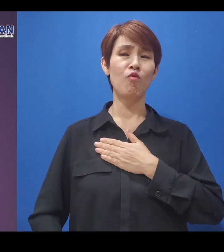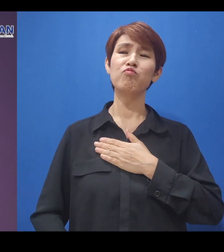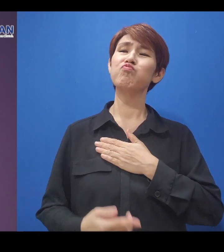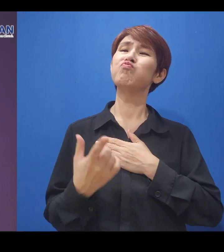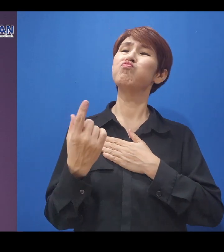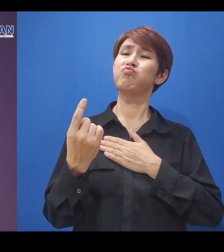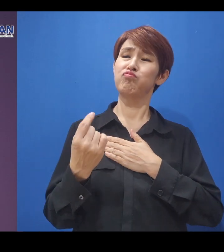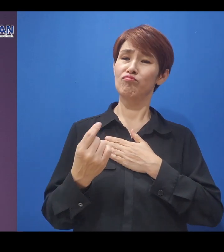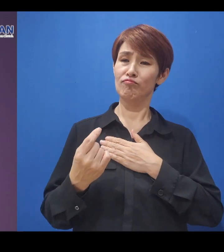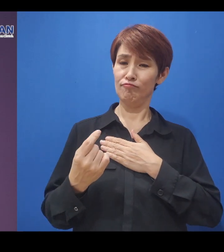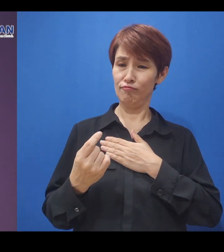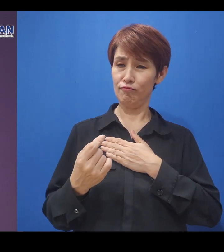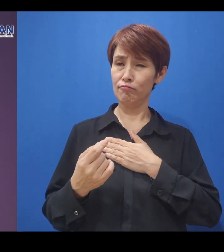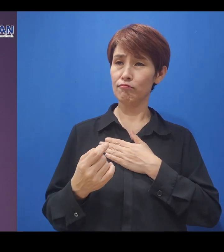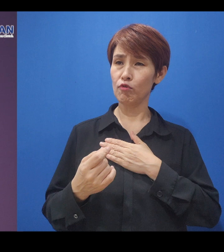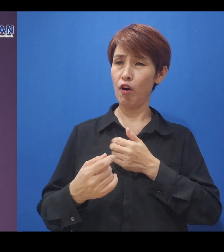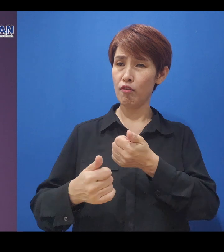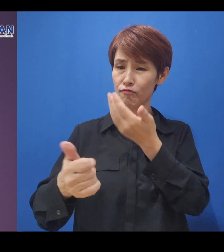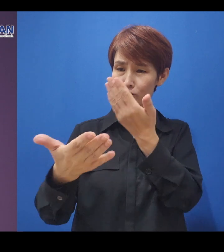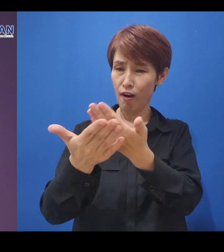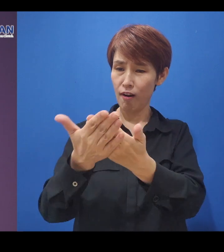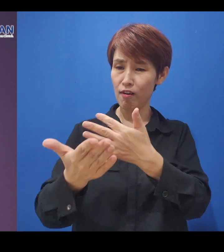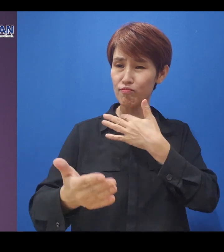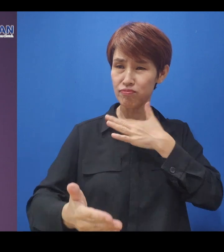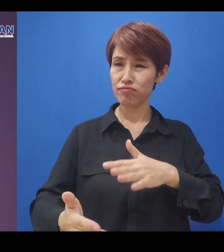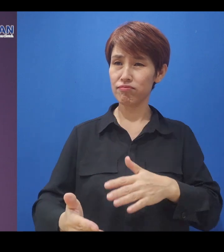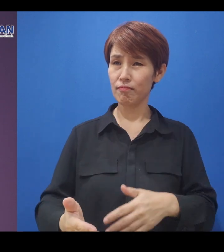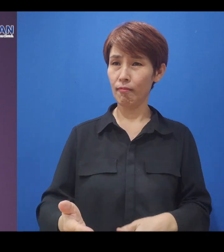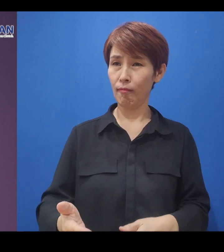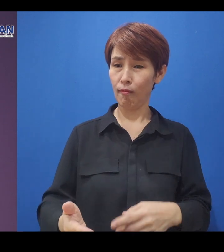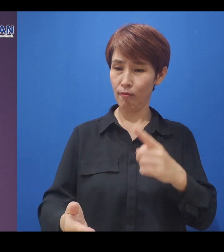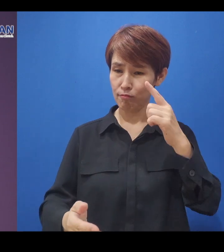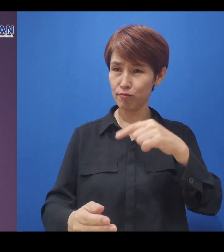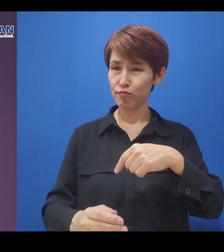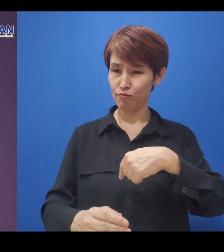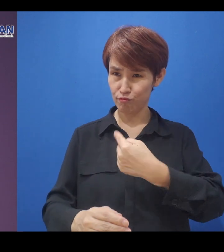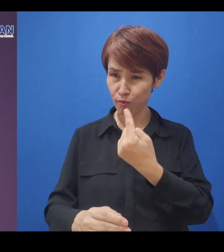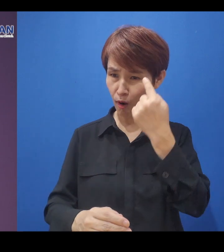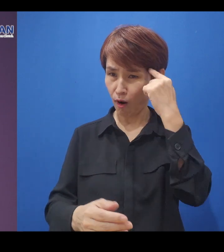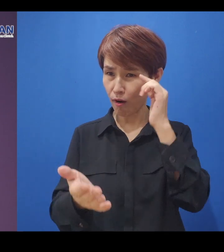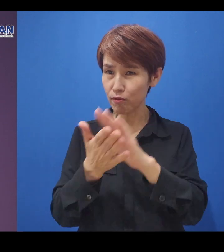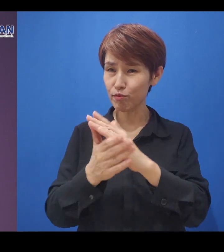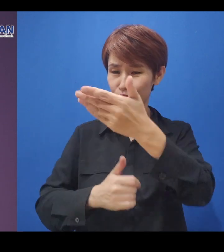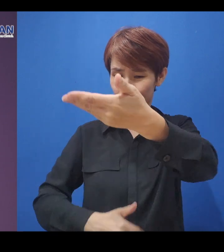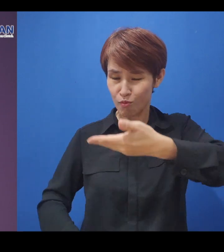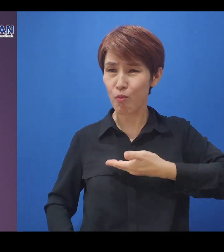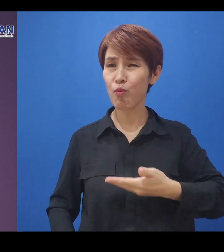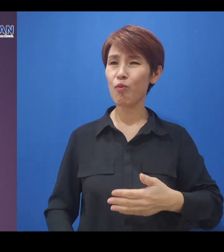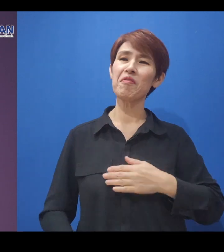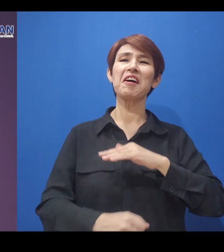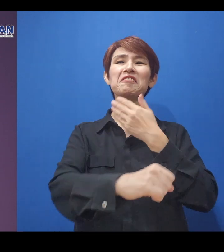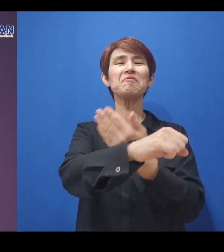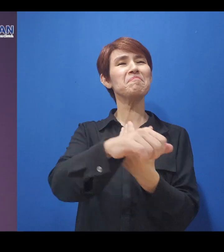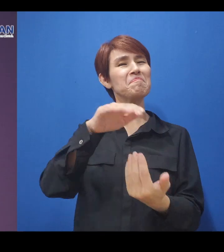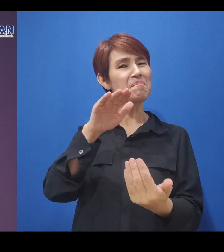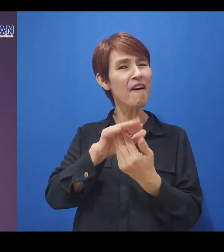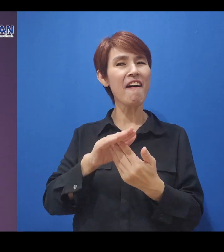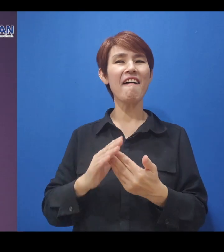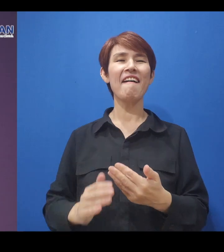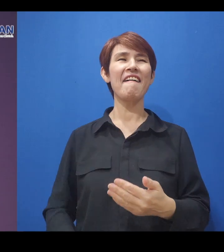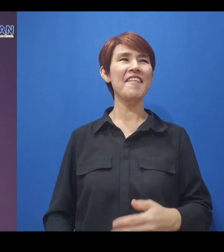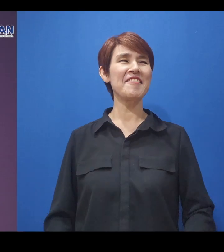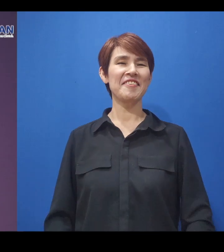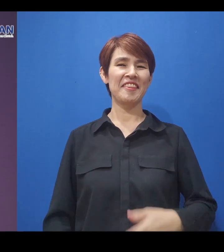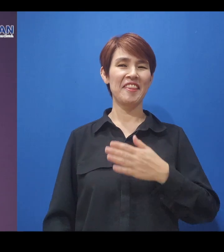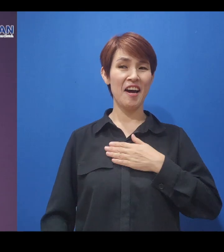그렇게 해달라고 했나요? 내가 행하는 능력이 있으니까 사람들이 나를 이렇게 높여줄 때